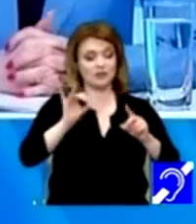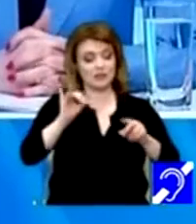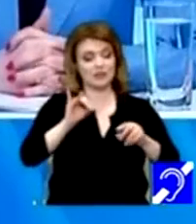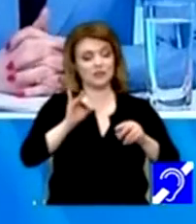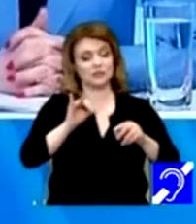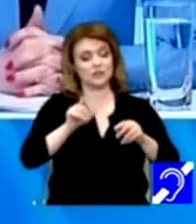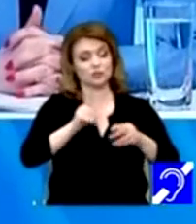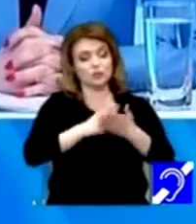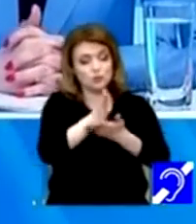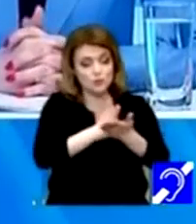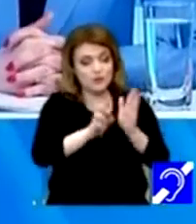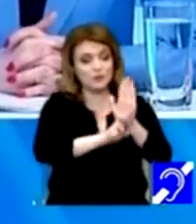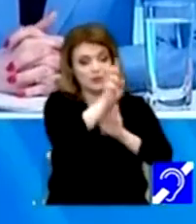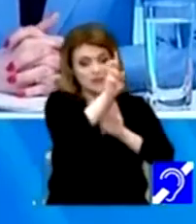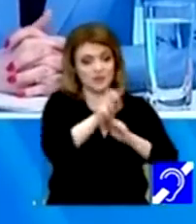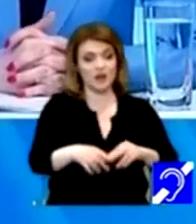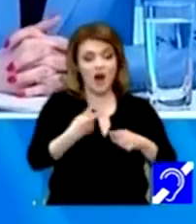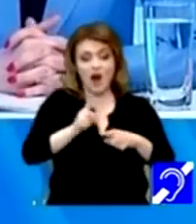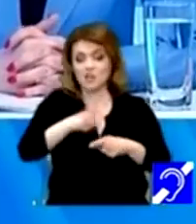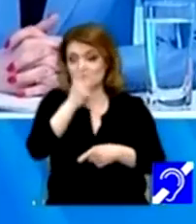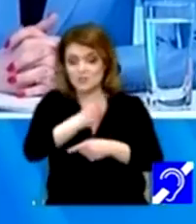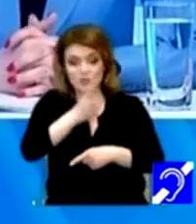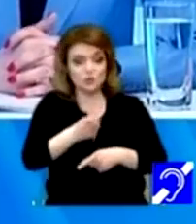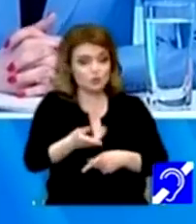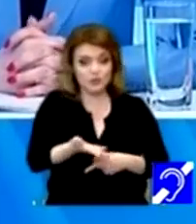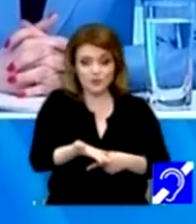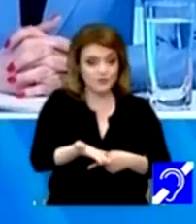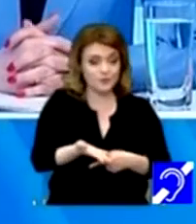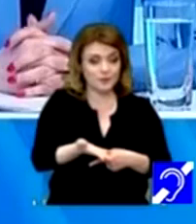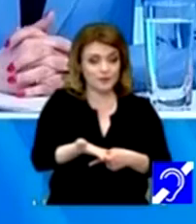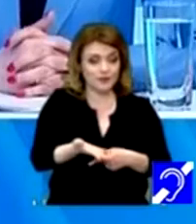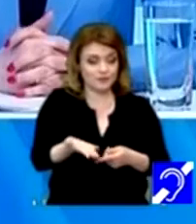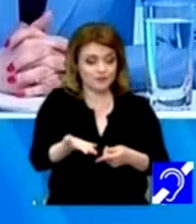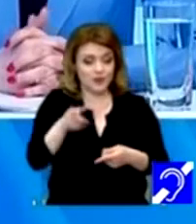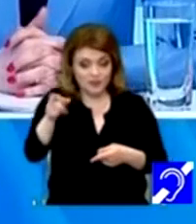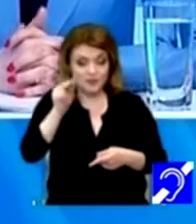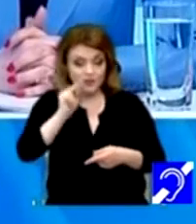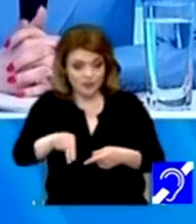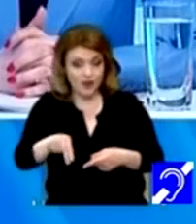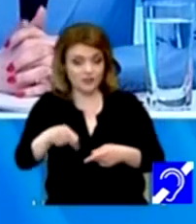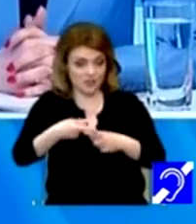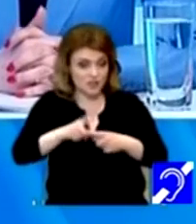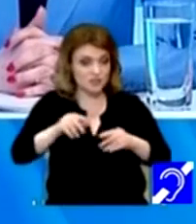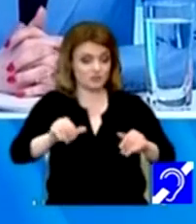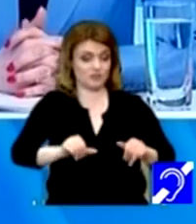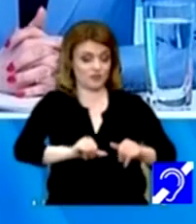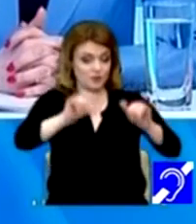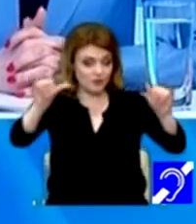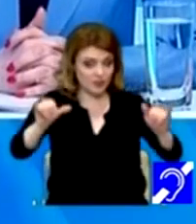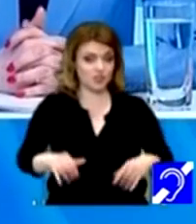de exemplu. Deci, practic, acele măsuri vizează situația în cazul